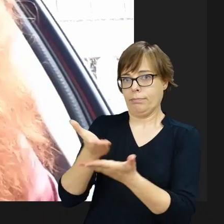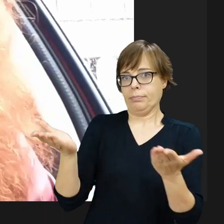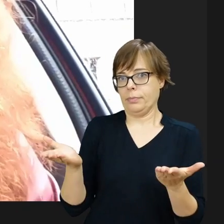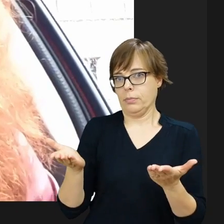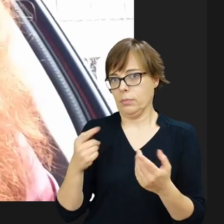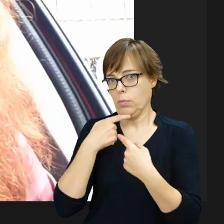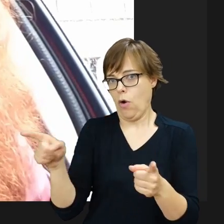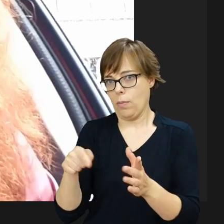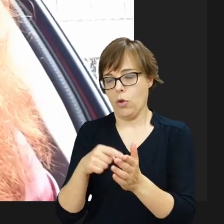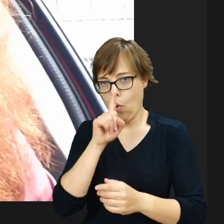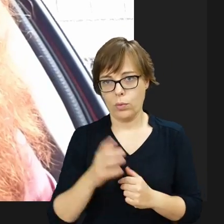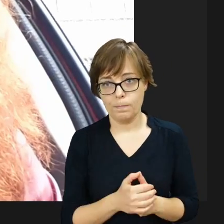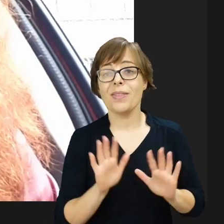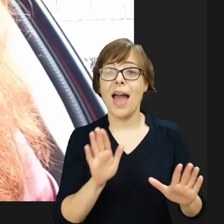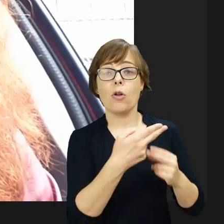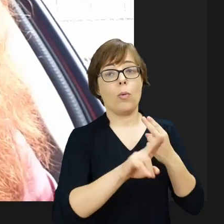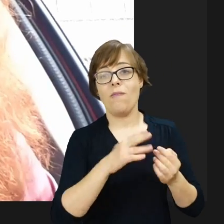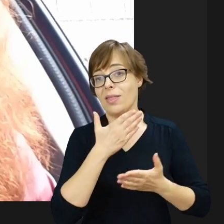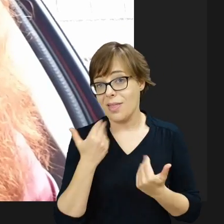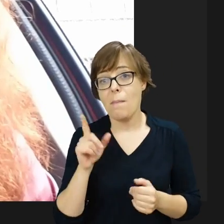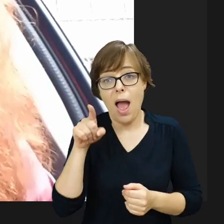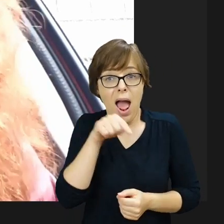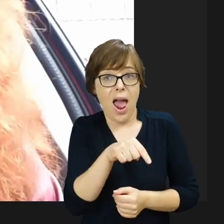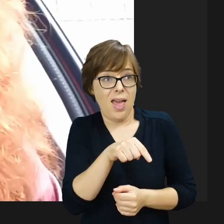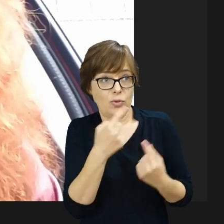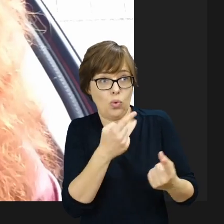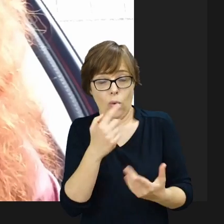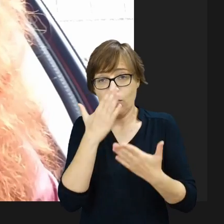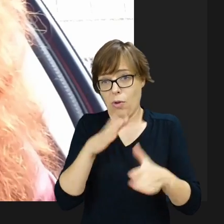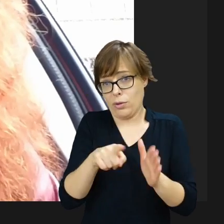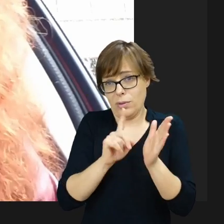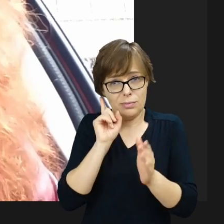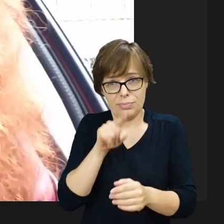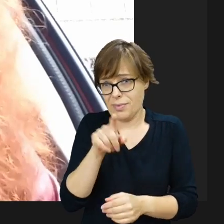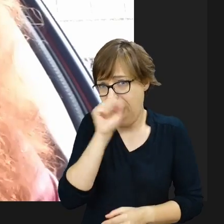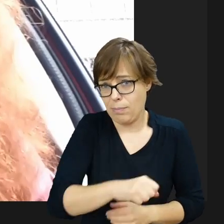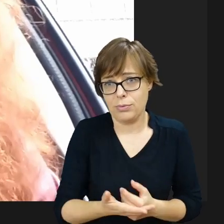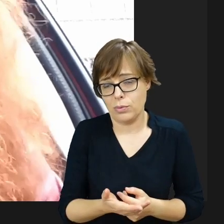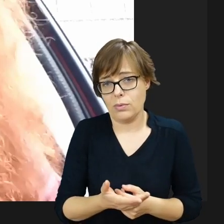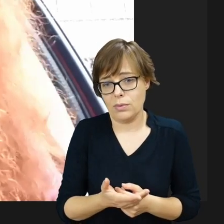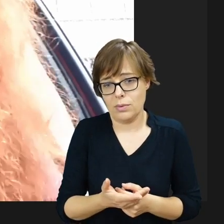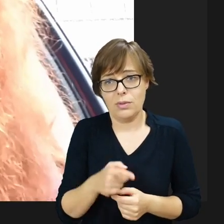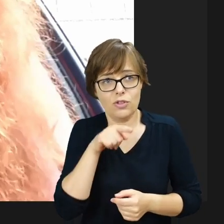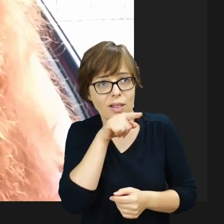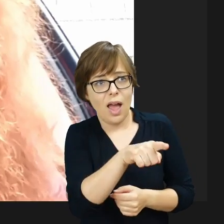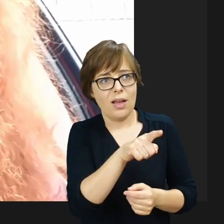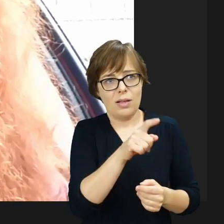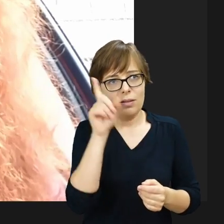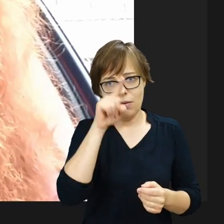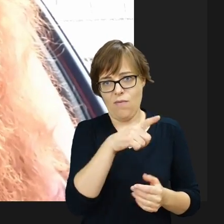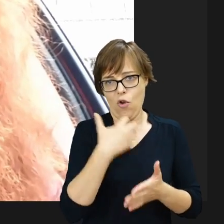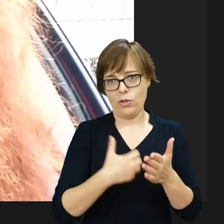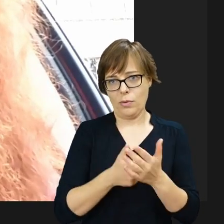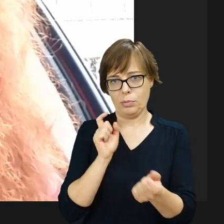to pokazuje absurd stosowania tego typu wymogów i tego typu wybiegów w stosunku do dziennikarzy. Kolejna